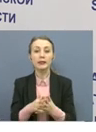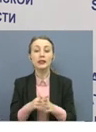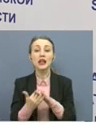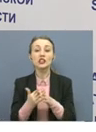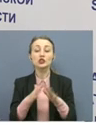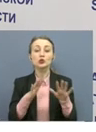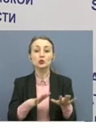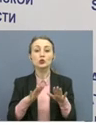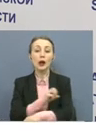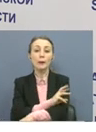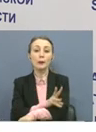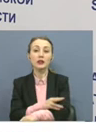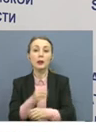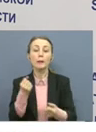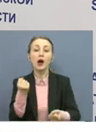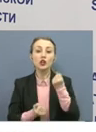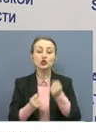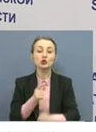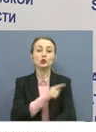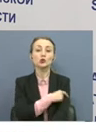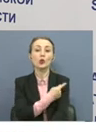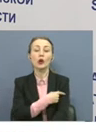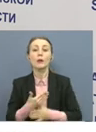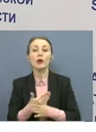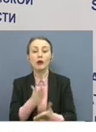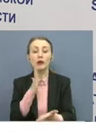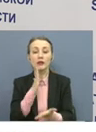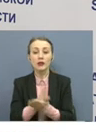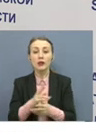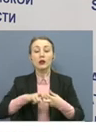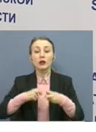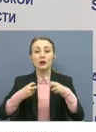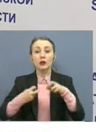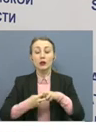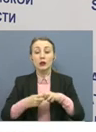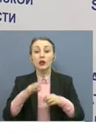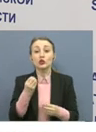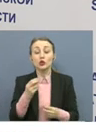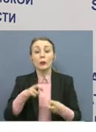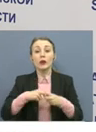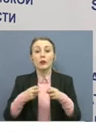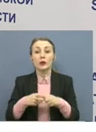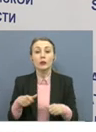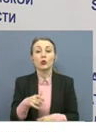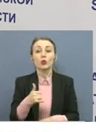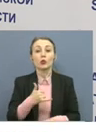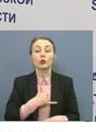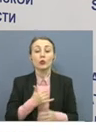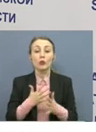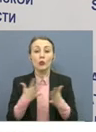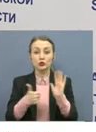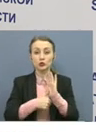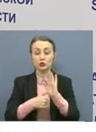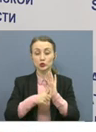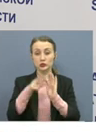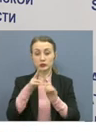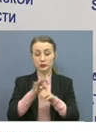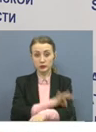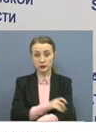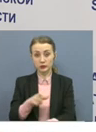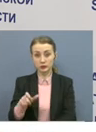арттыру үлкен бағдарламасы бар. Соның мынау сыбаға бағдарламасына сәйкес былтырғы жылы 242 миллион теңге